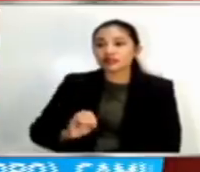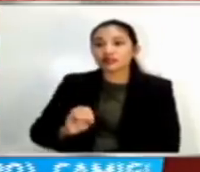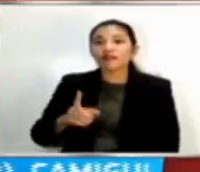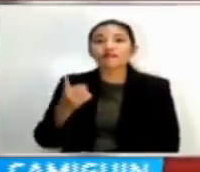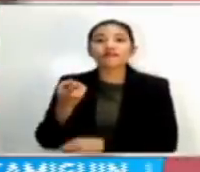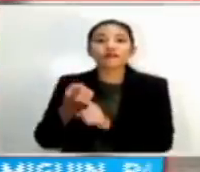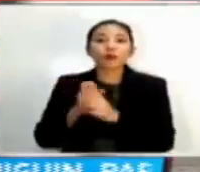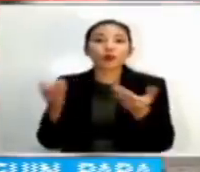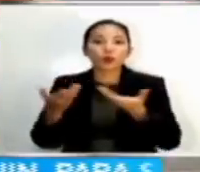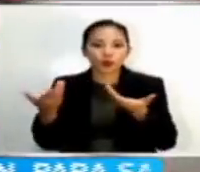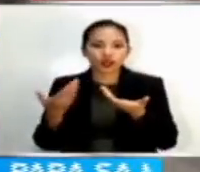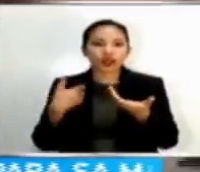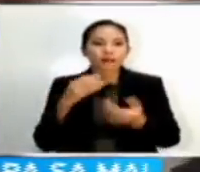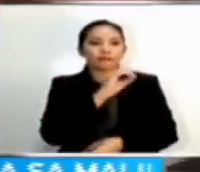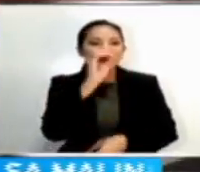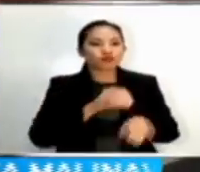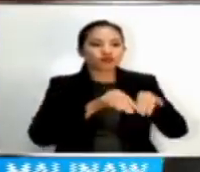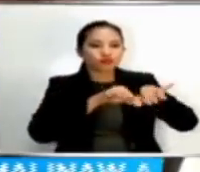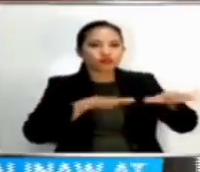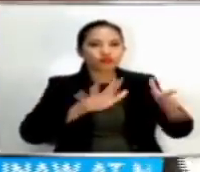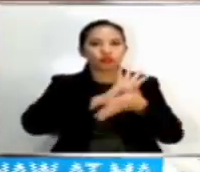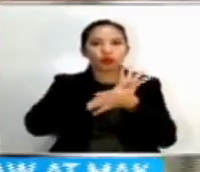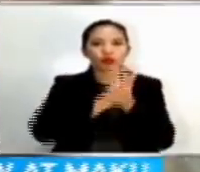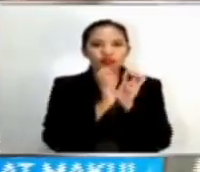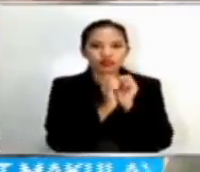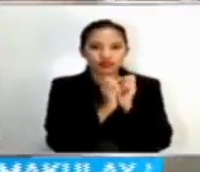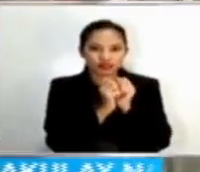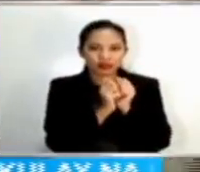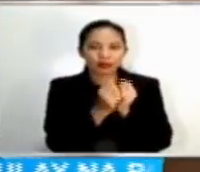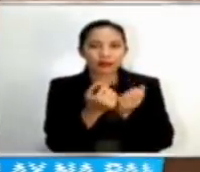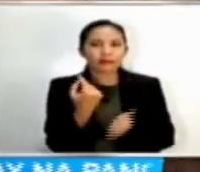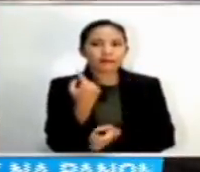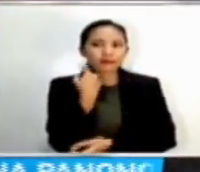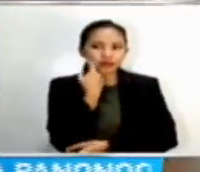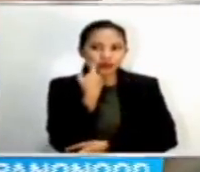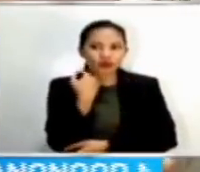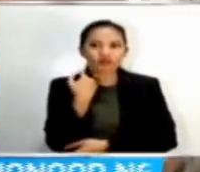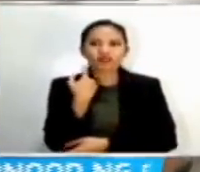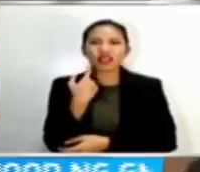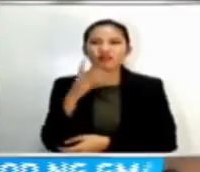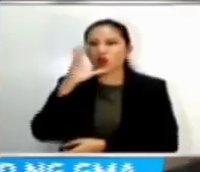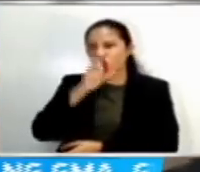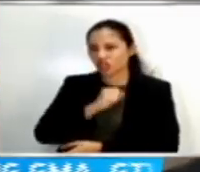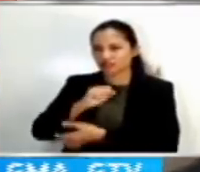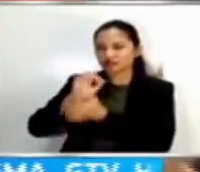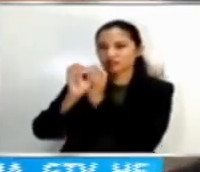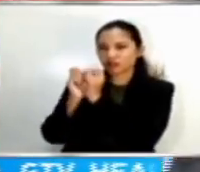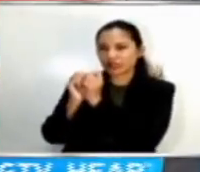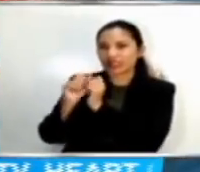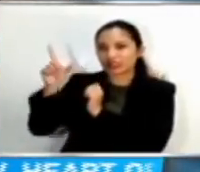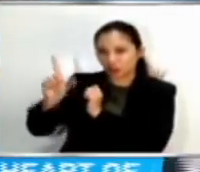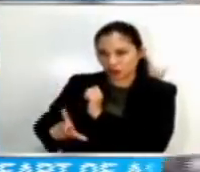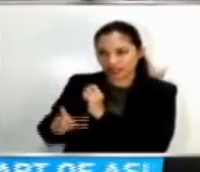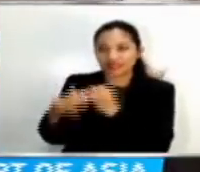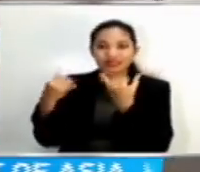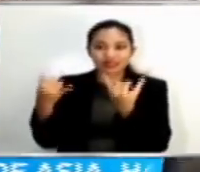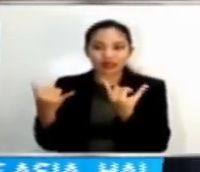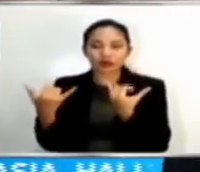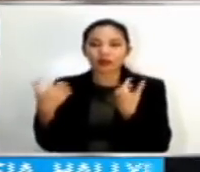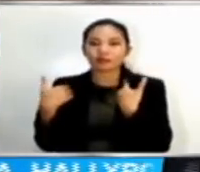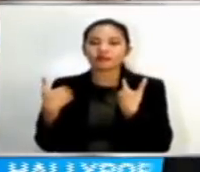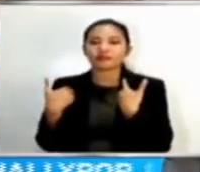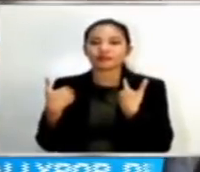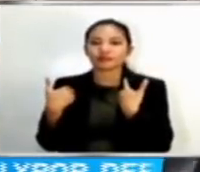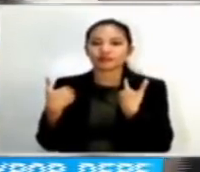mga variants. Mm-mm. So yung dati kasi based yun sa mga lumang variants, mas mababa yung reproduction number. Kaya yung unang lumabas na